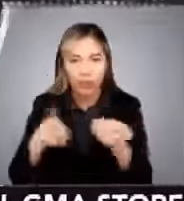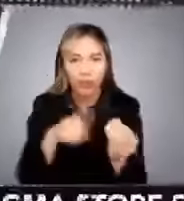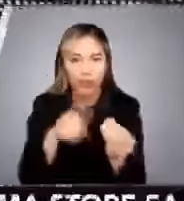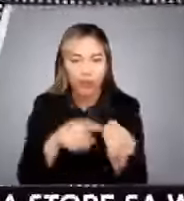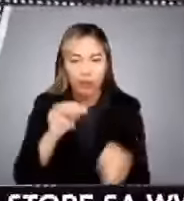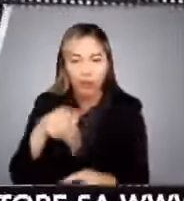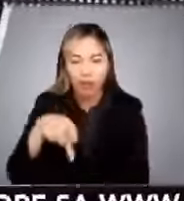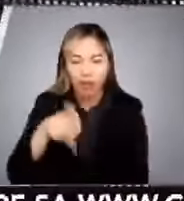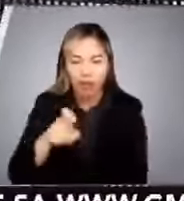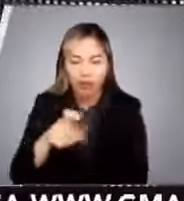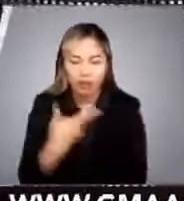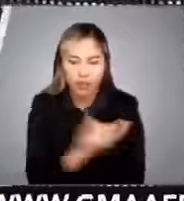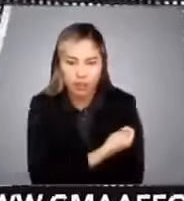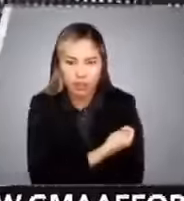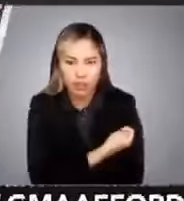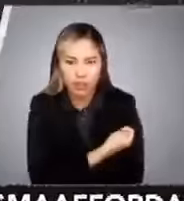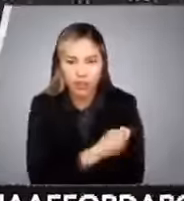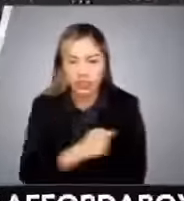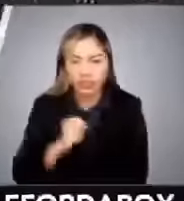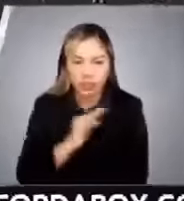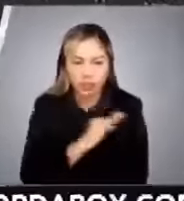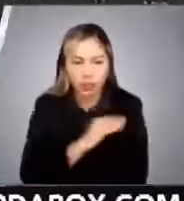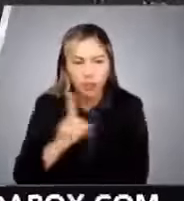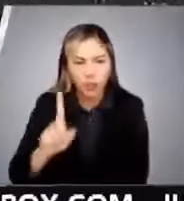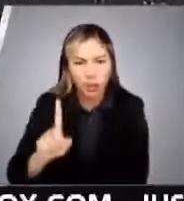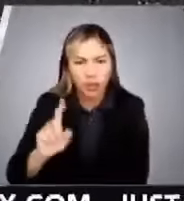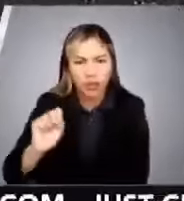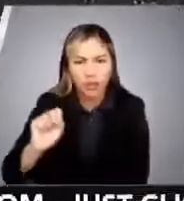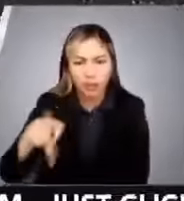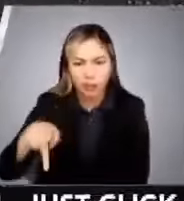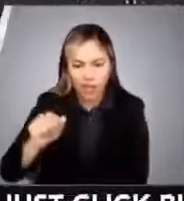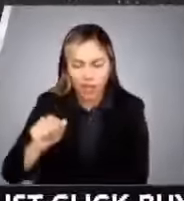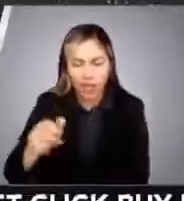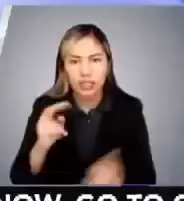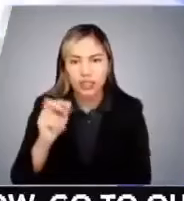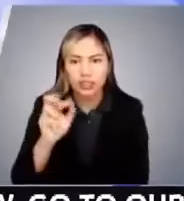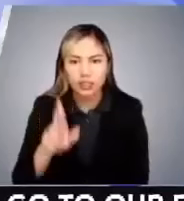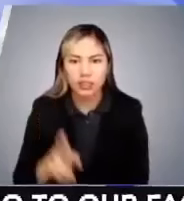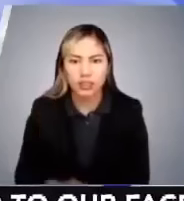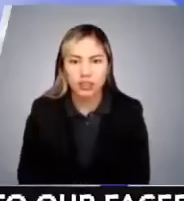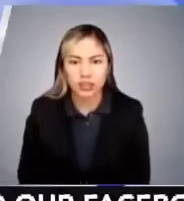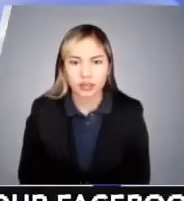vaccinated na mga tauhan ng isang spa sa Metro Manila.